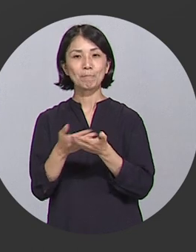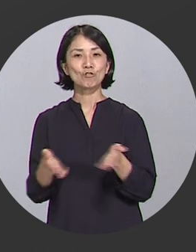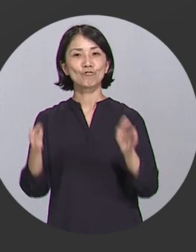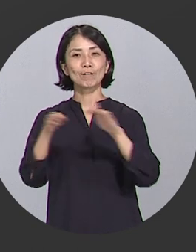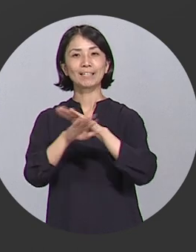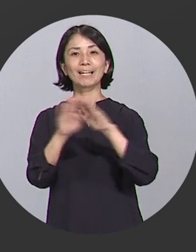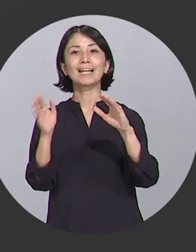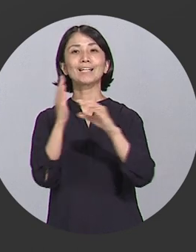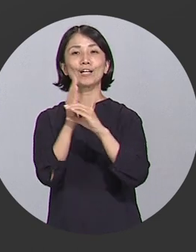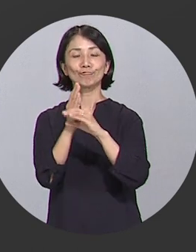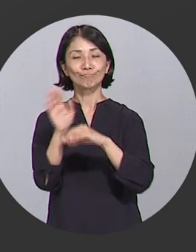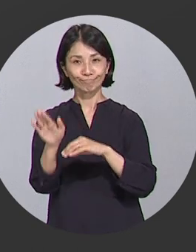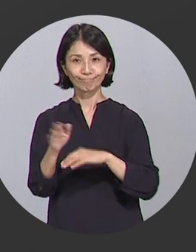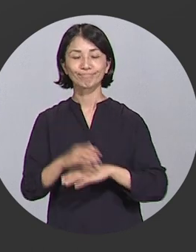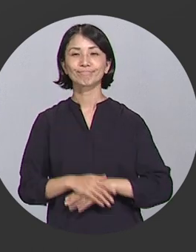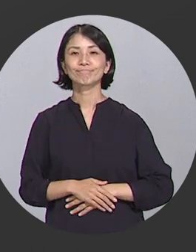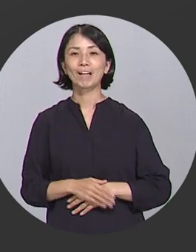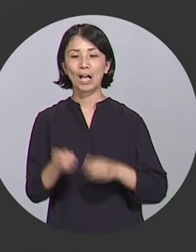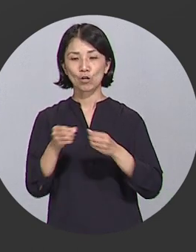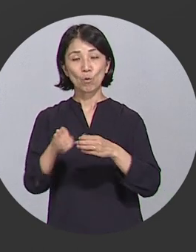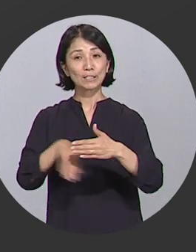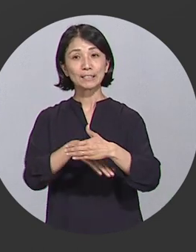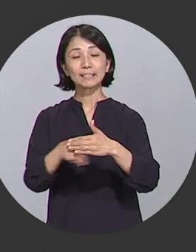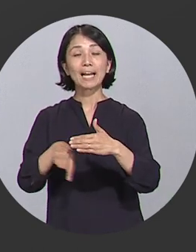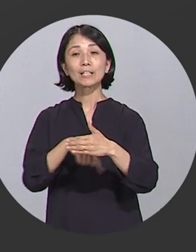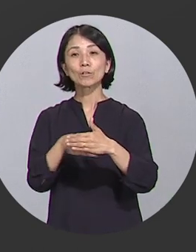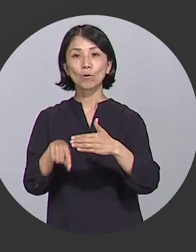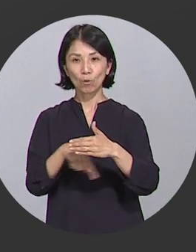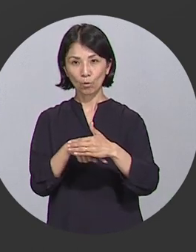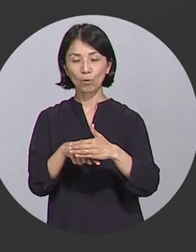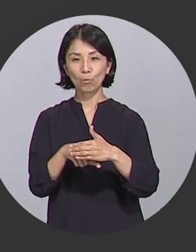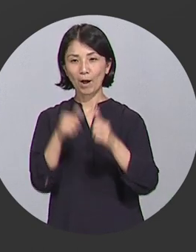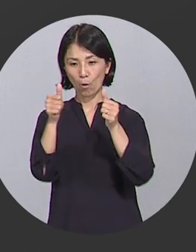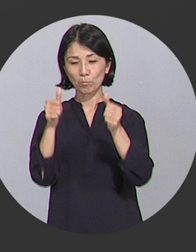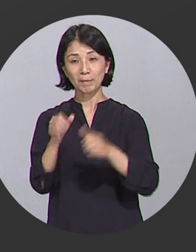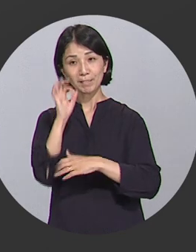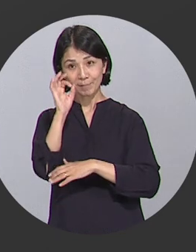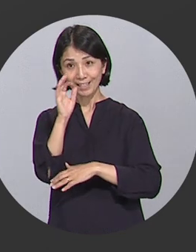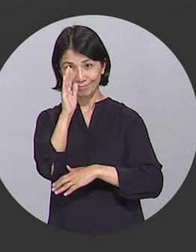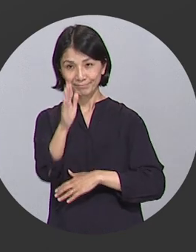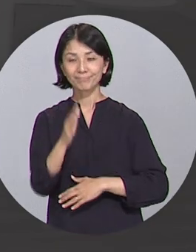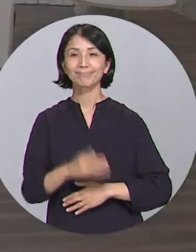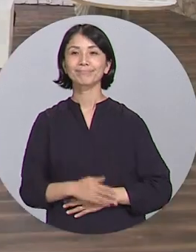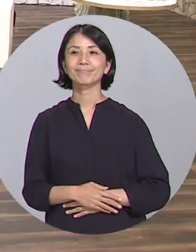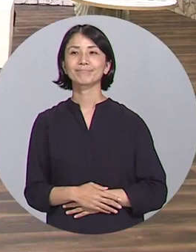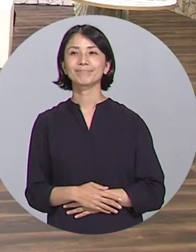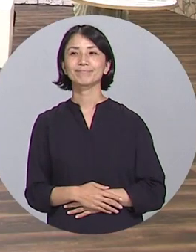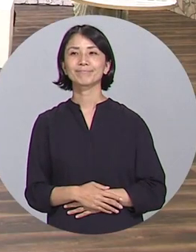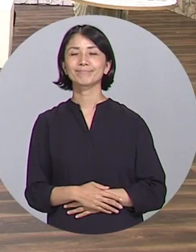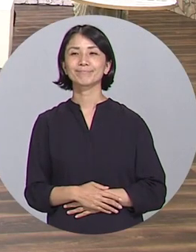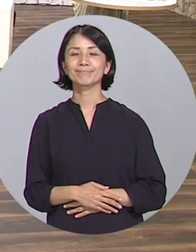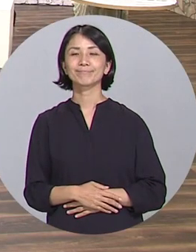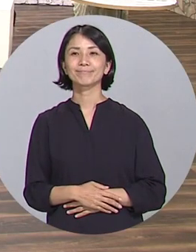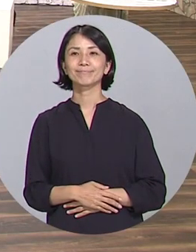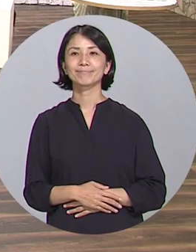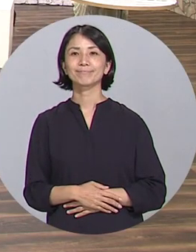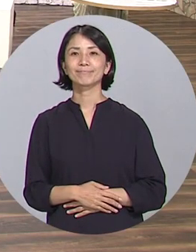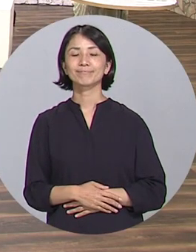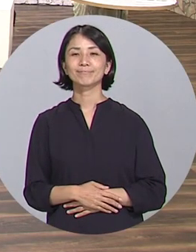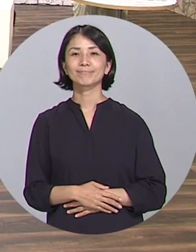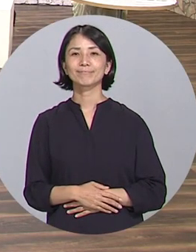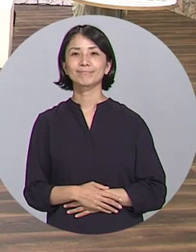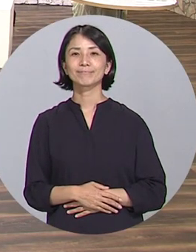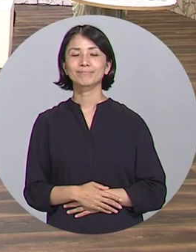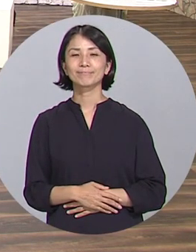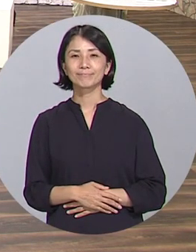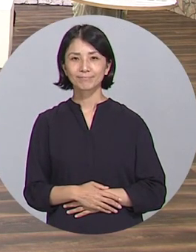館で開催しています。詳しくは埼玉の美術史で検索してください。 作品を通